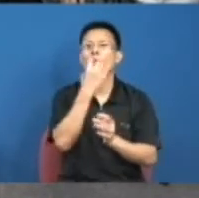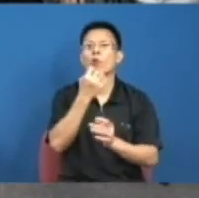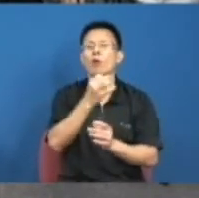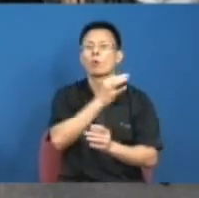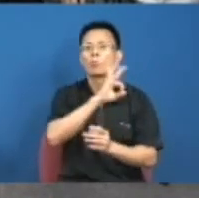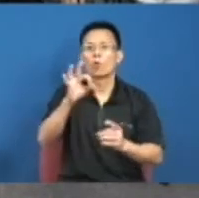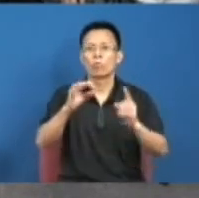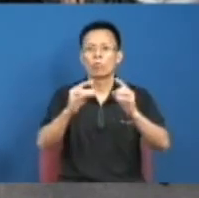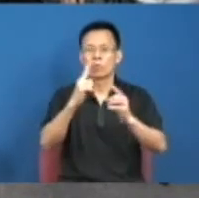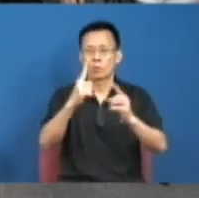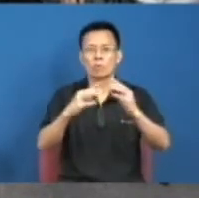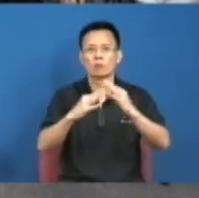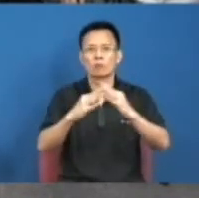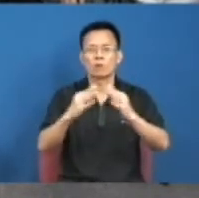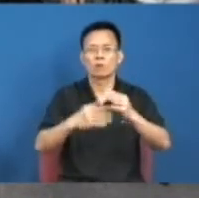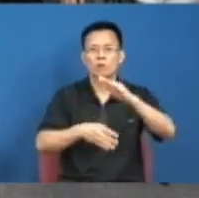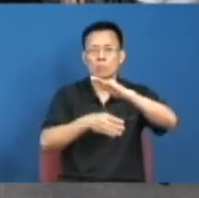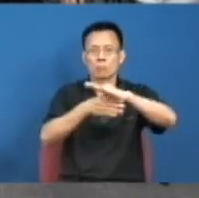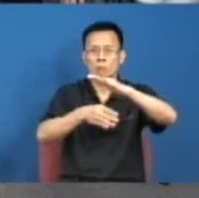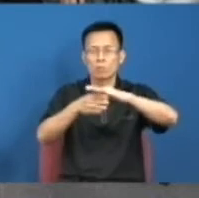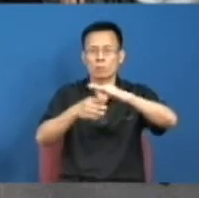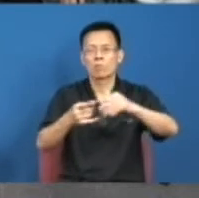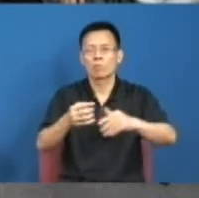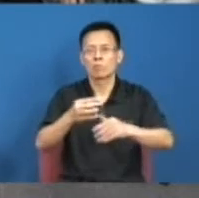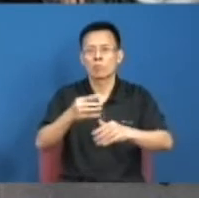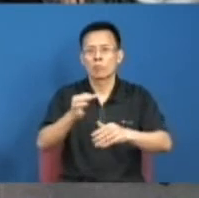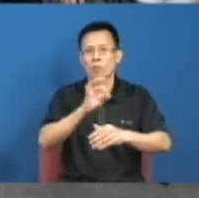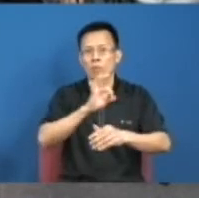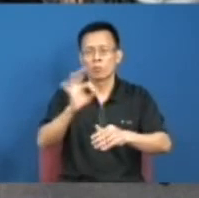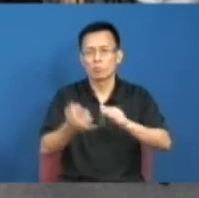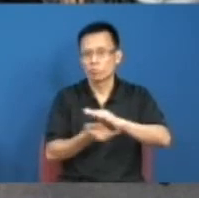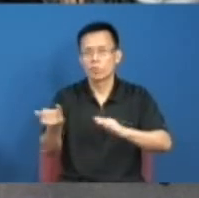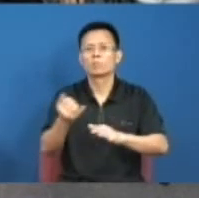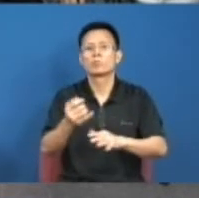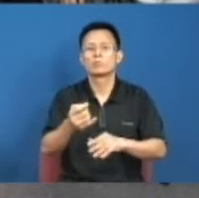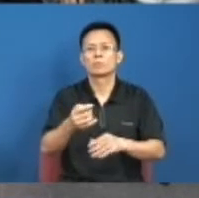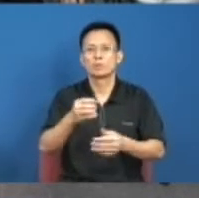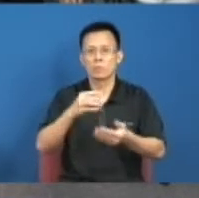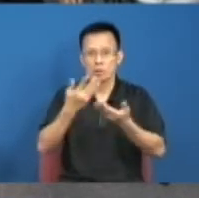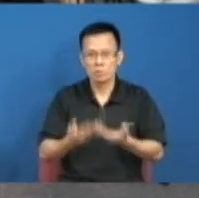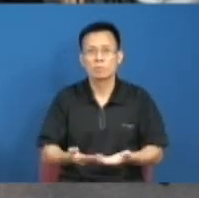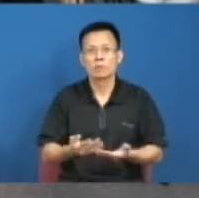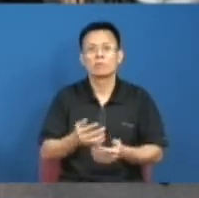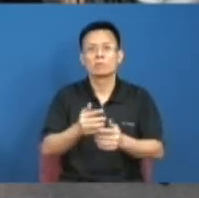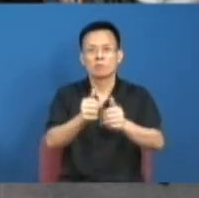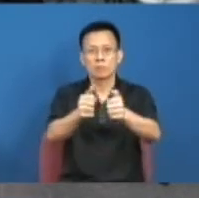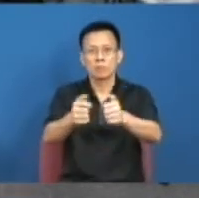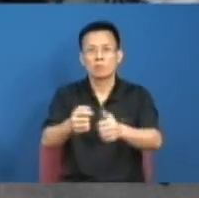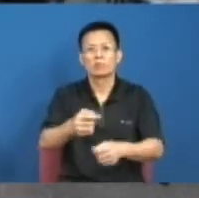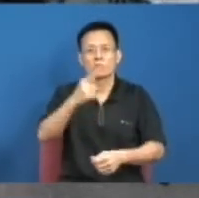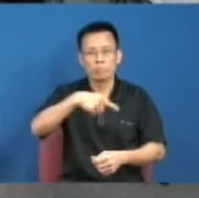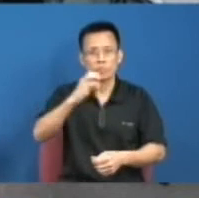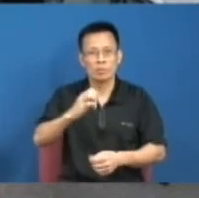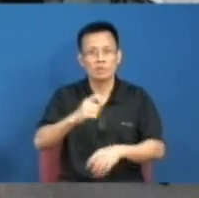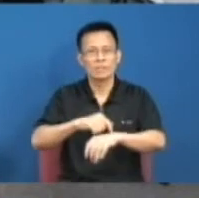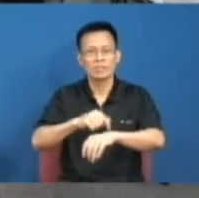幸免，其實即係我覺得建築工程咧大家都要即係多關注呢幾個範疇，咁啊今日咧我哋多謝阿Paul。嘅時